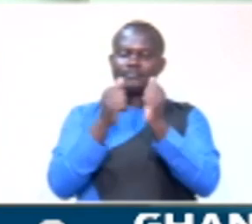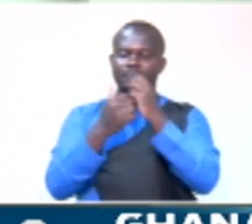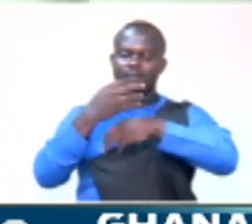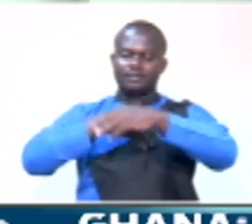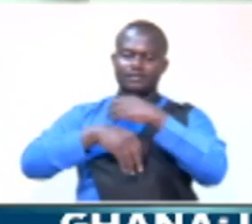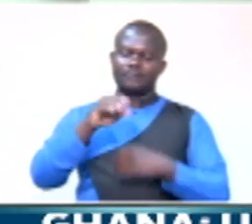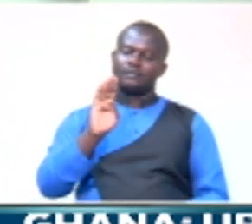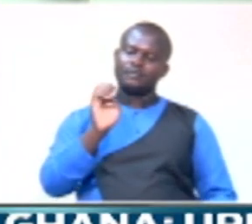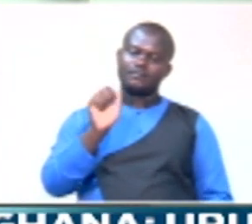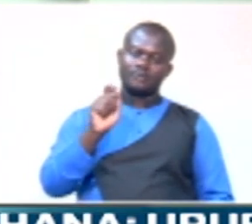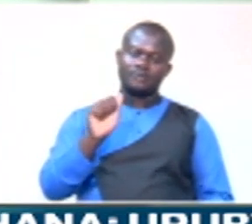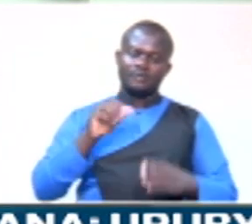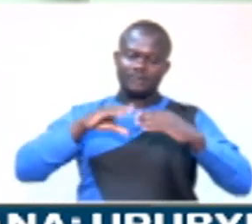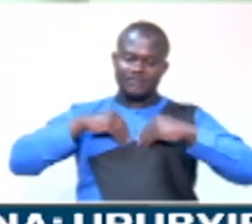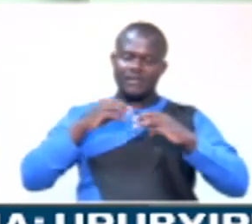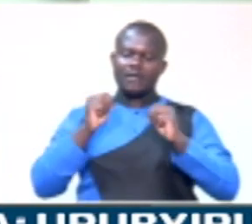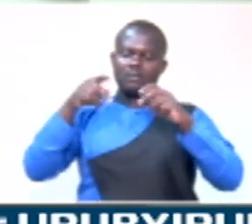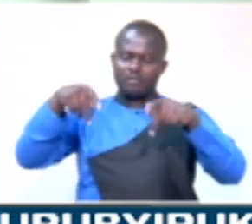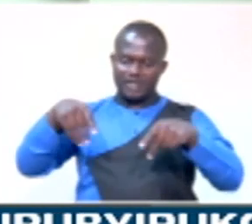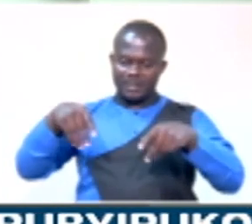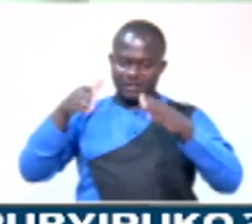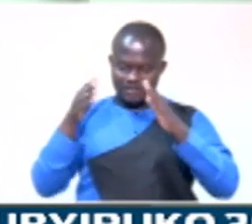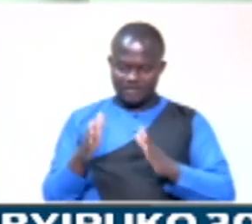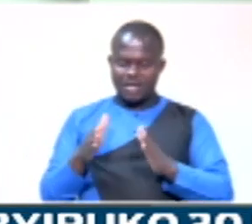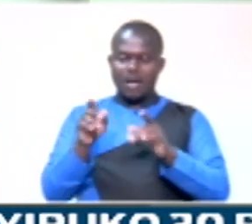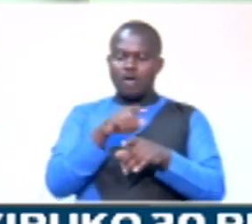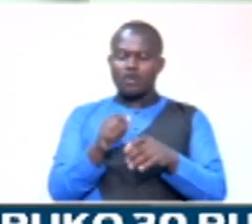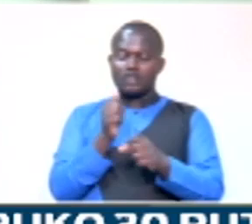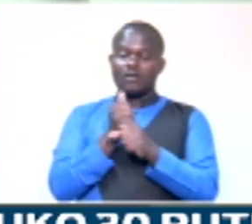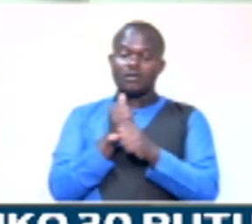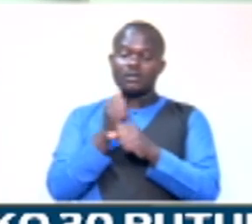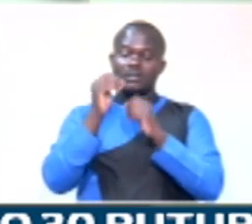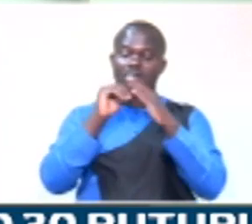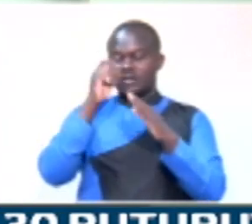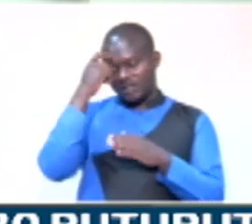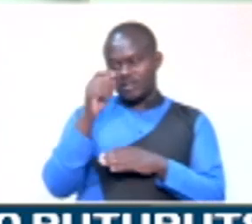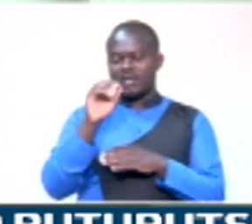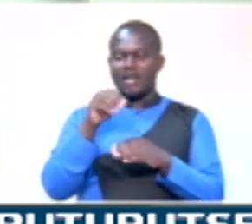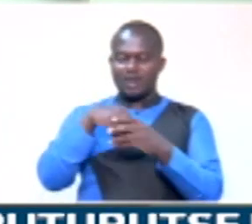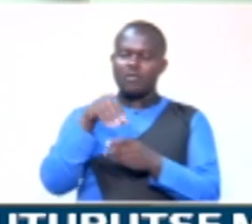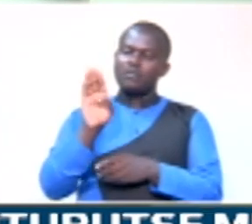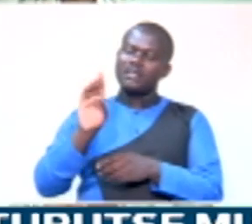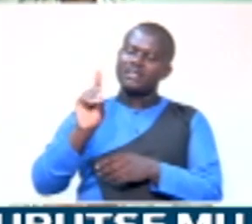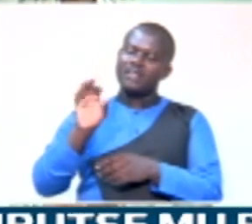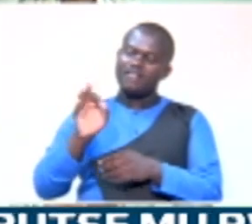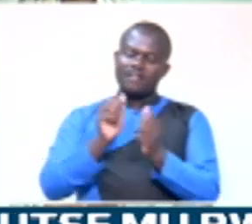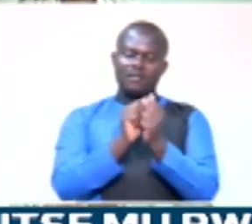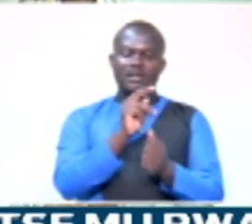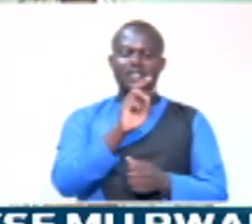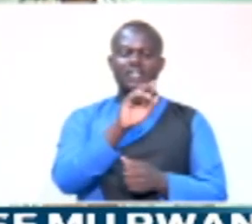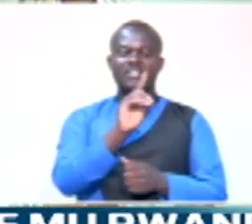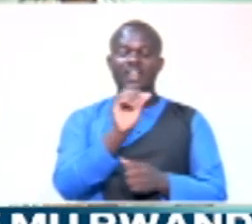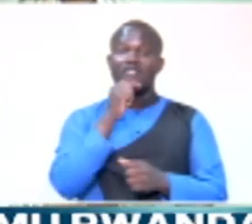Beata Habyarimana yemereye abadepite amakosa yakozwe n'inzego za leta zirimo BDF, NIRDA n'izindi, avuga ko ababigizemo